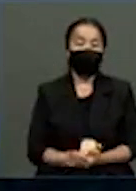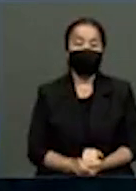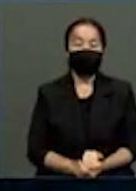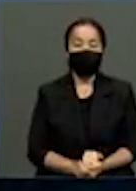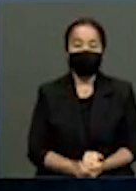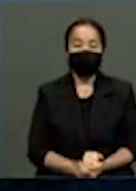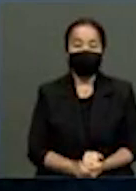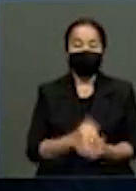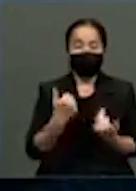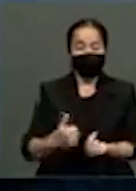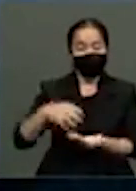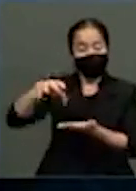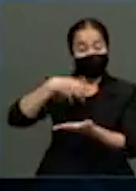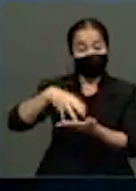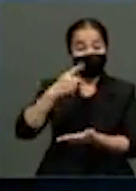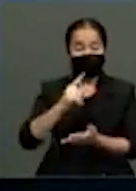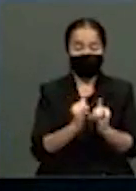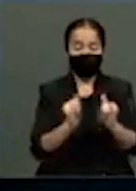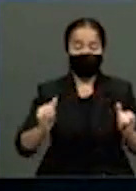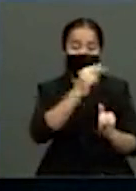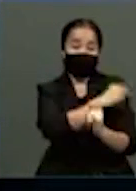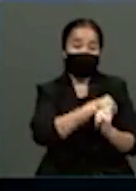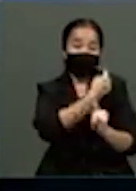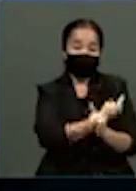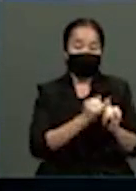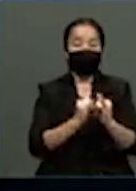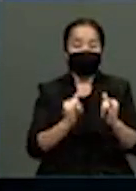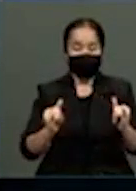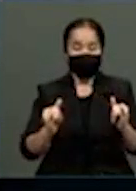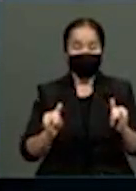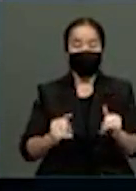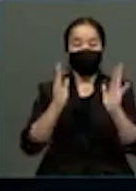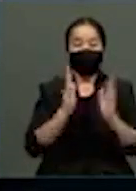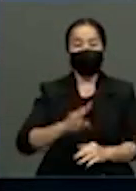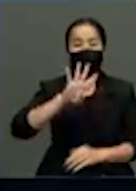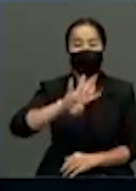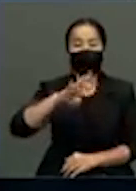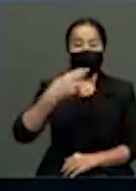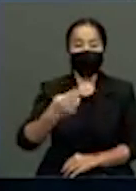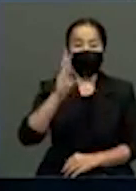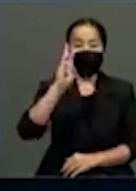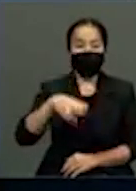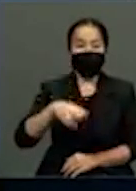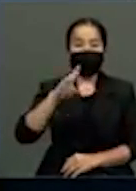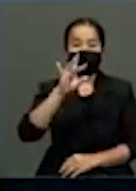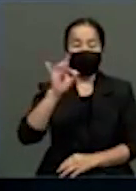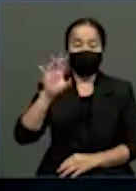การรายงานว่ามีการรักษาอยู่ในโรงพยาบาลตอนนี้ 46,480 ในโรงพยา